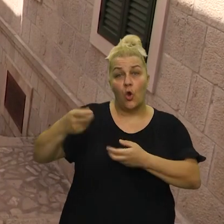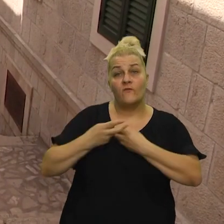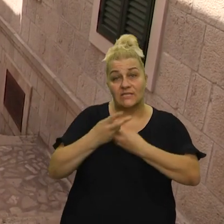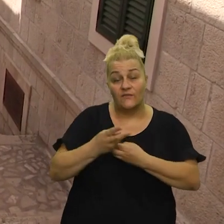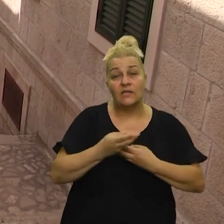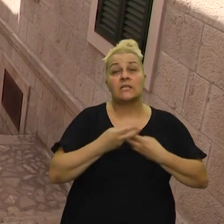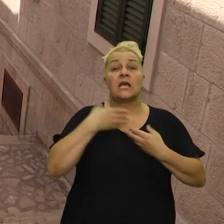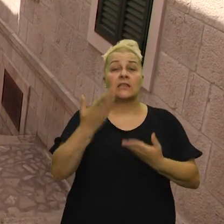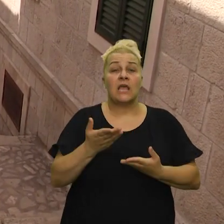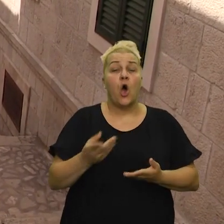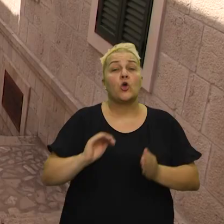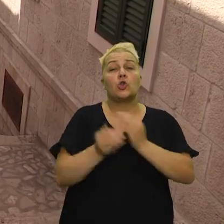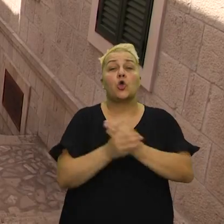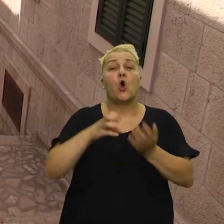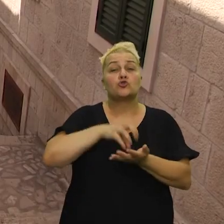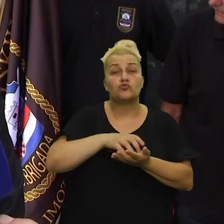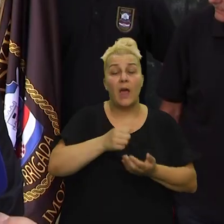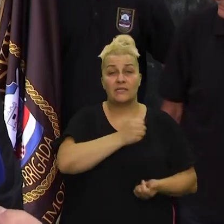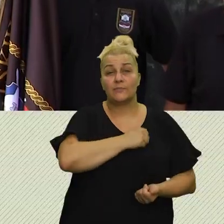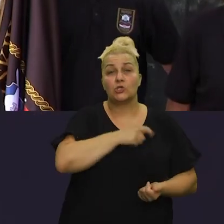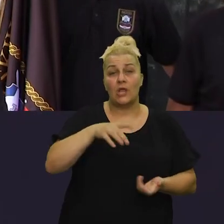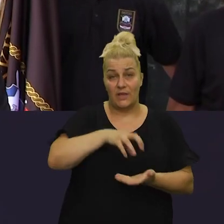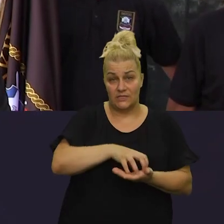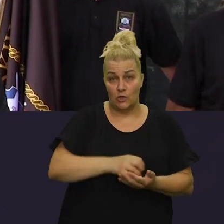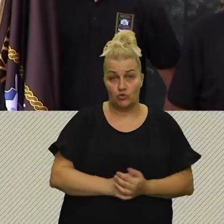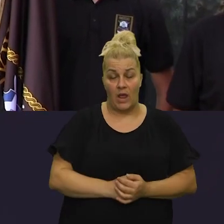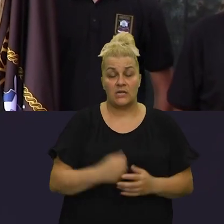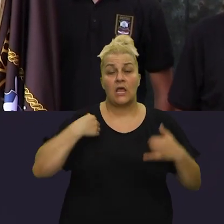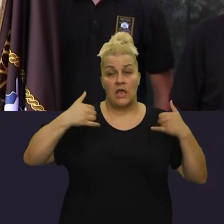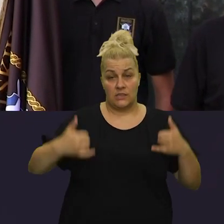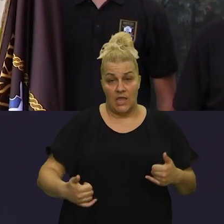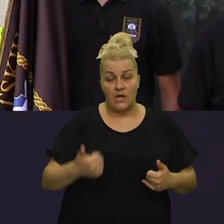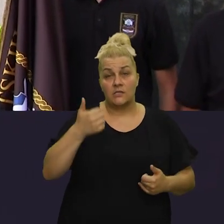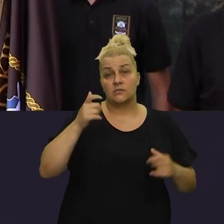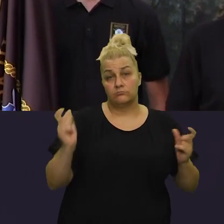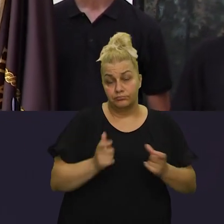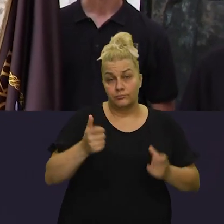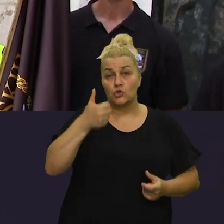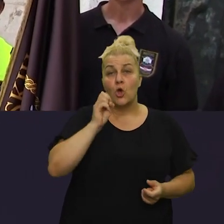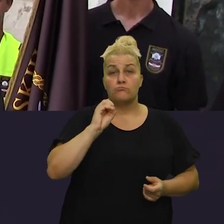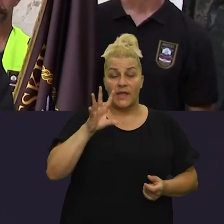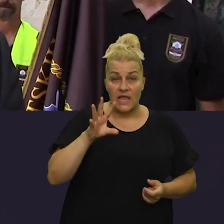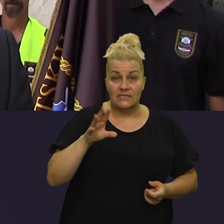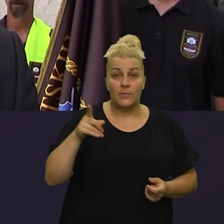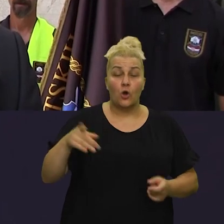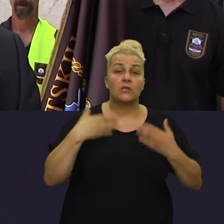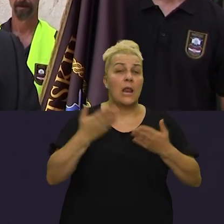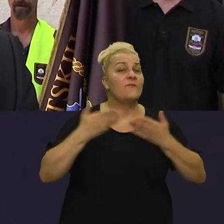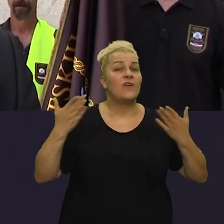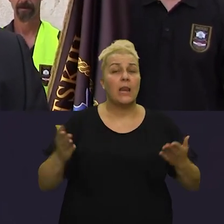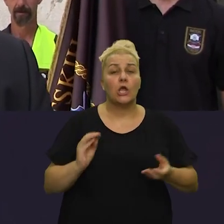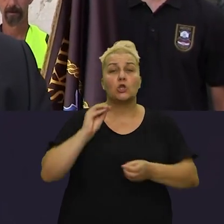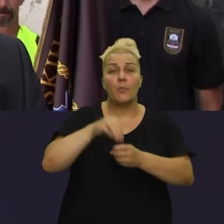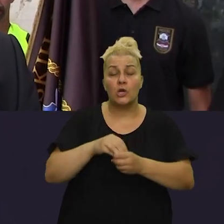uručio i dožupan Splitsko-dalmatinske županije. Sada smo na obljetnici 115. Imotske brigade, legendarne brigade koja je dala veliki obol